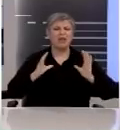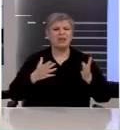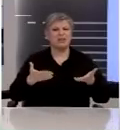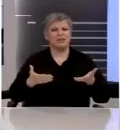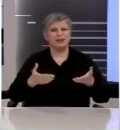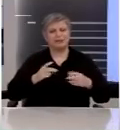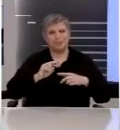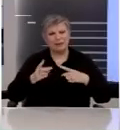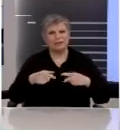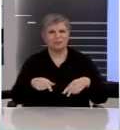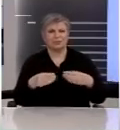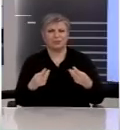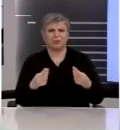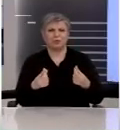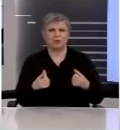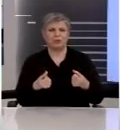Ιδιαίτερα μετά από την